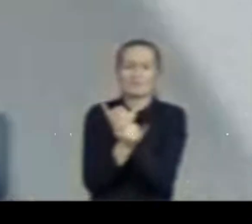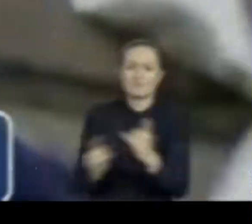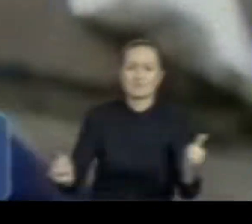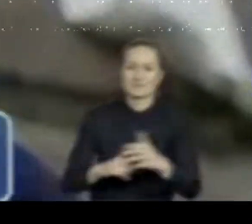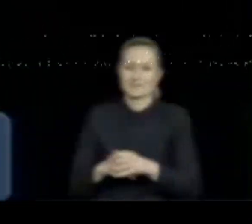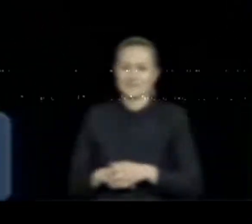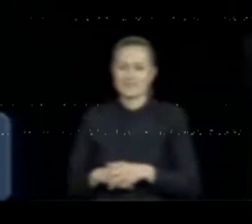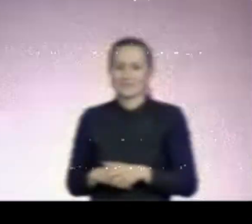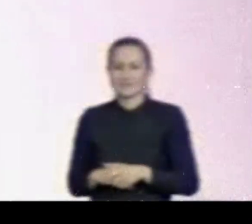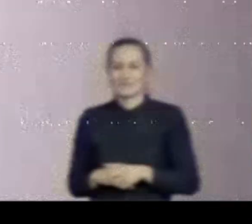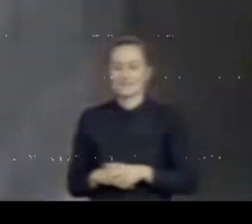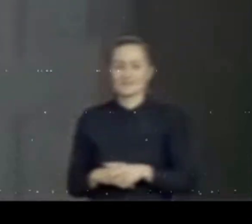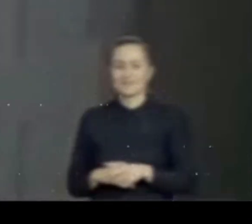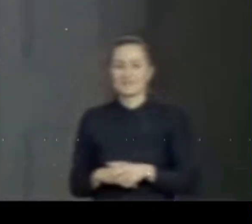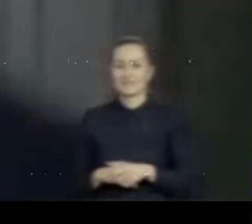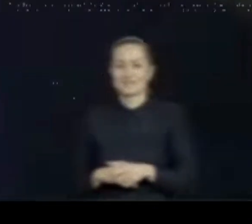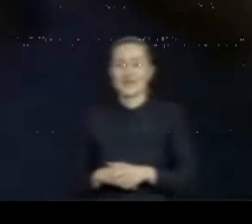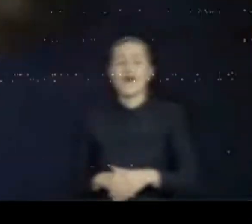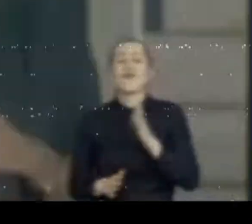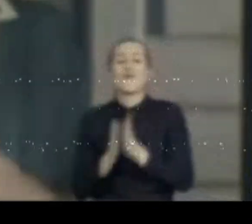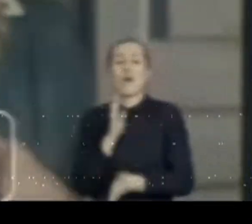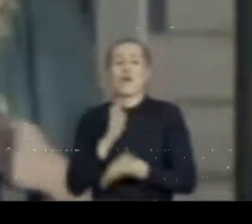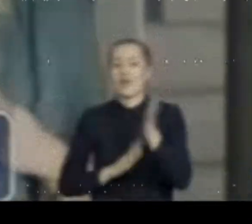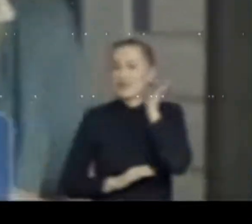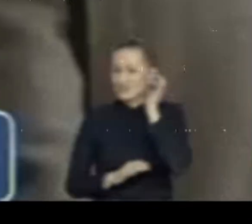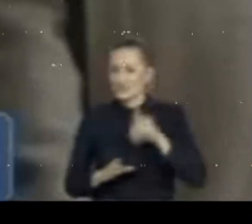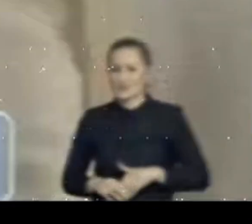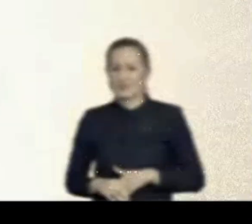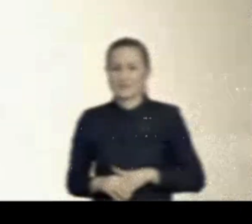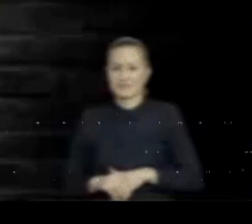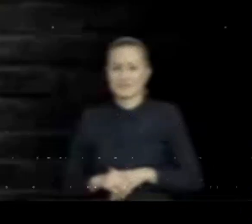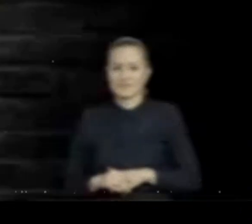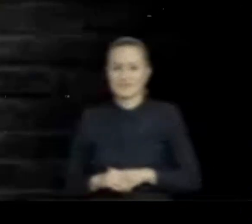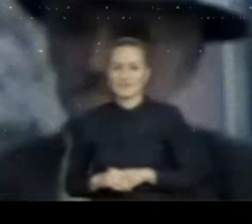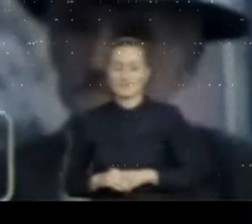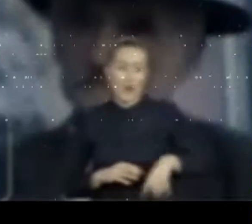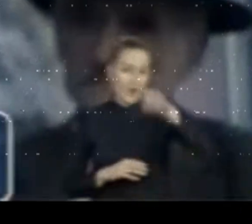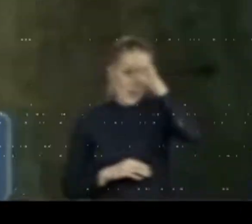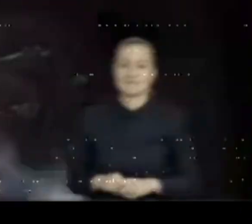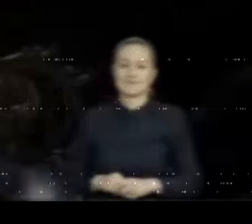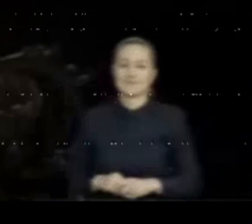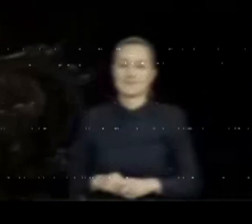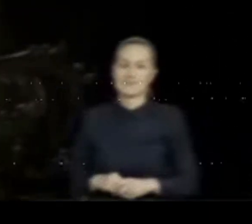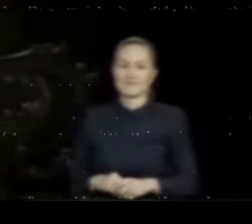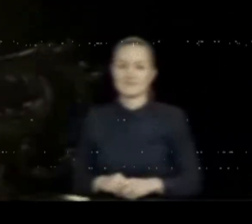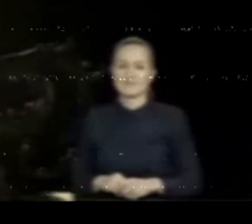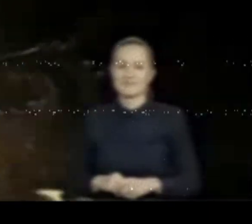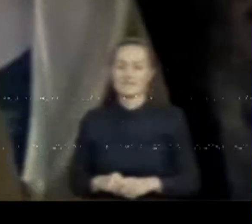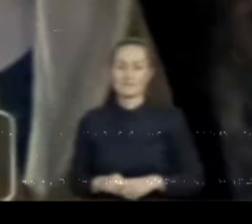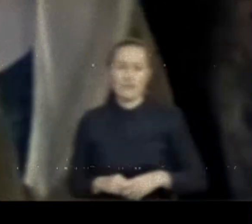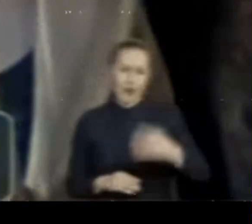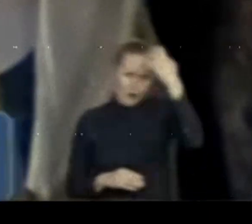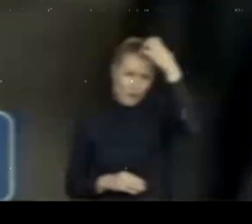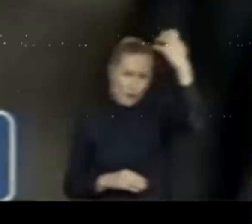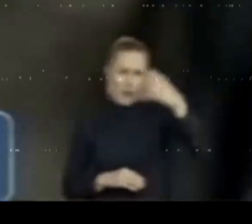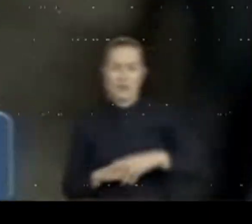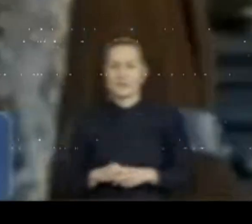Winnych. Wojenne Dziewczyny. Ludzie i Bogowie. Korona